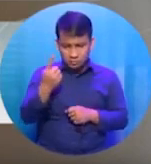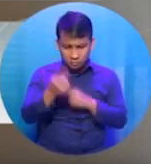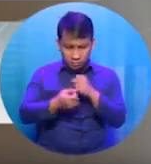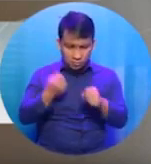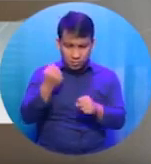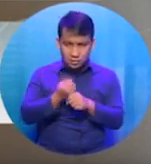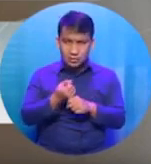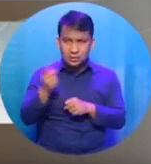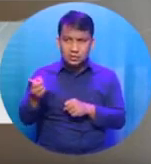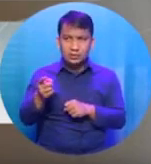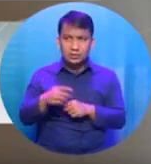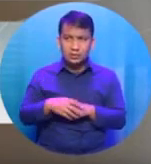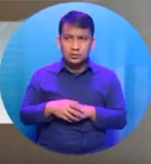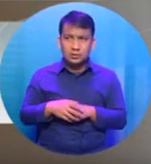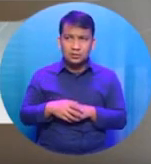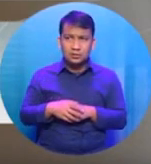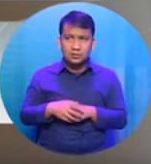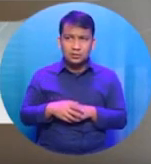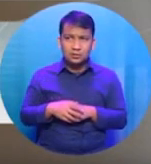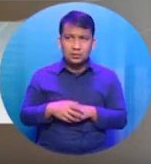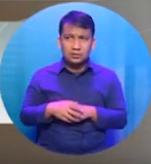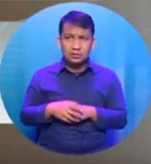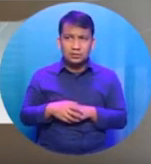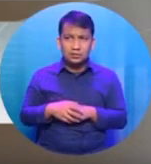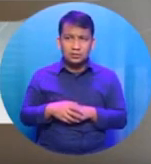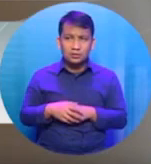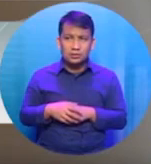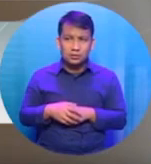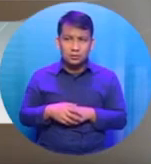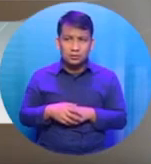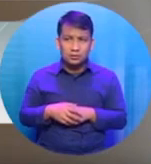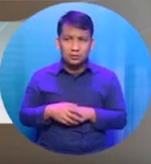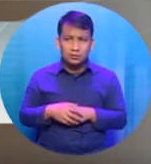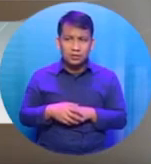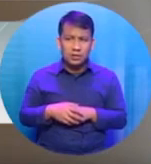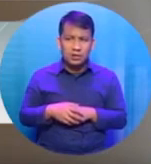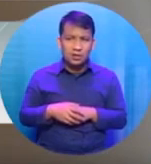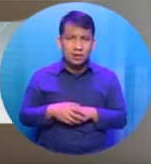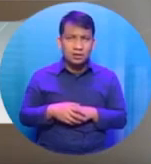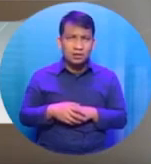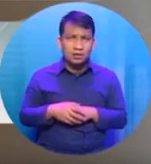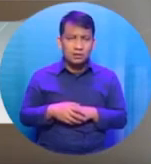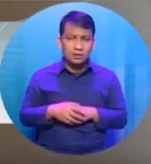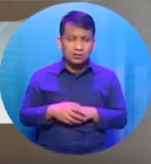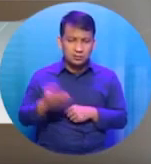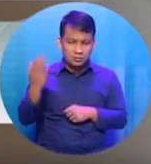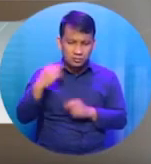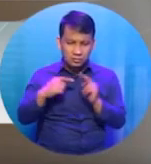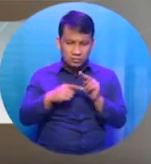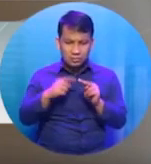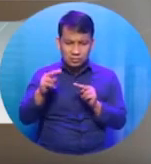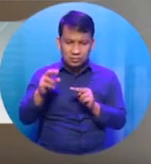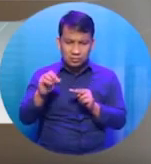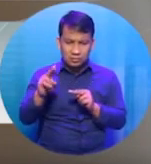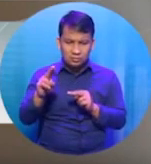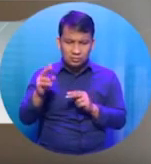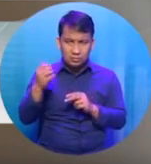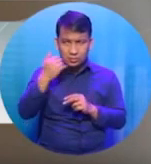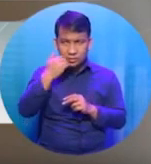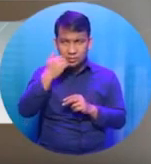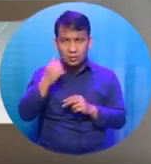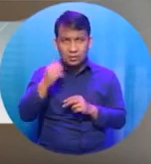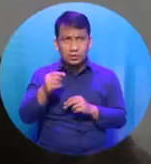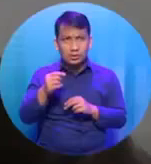hindi nag-uusap ni Romali, sir. Tama ba po? Hindi po, sir. Last year, November po, pinatawag po sila. Kaya